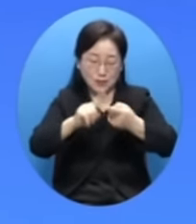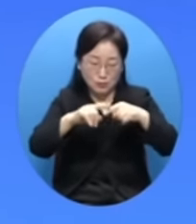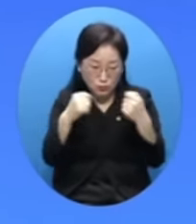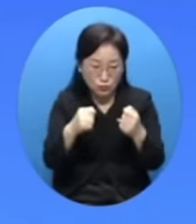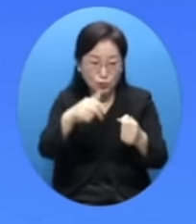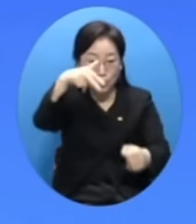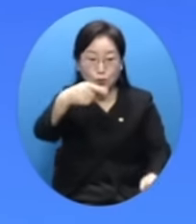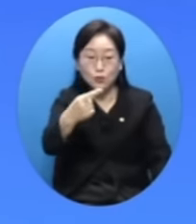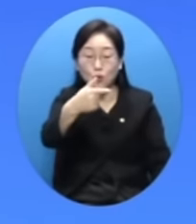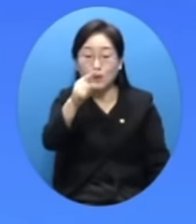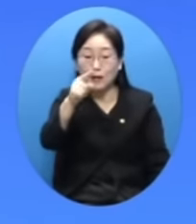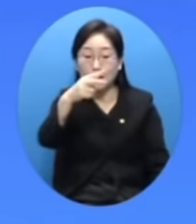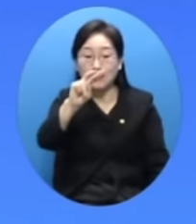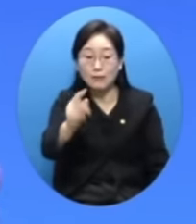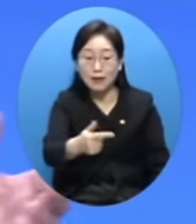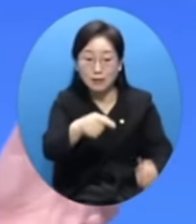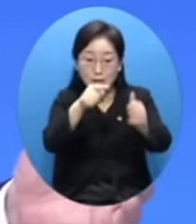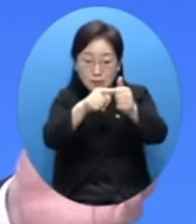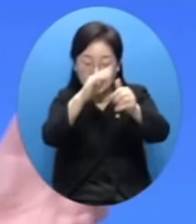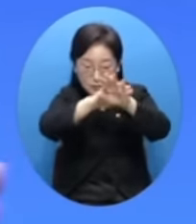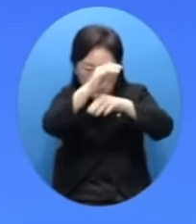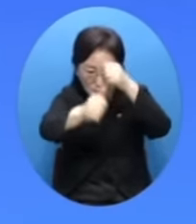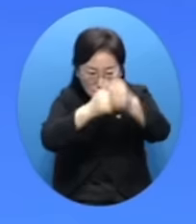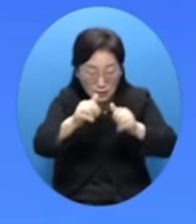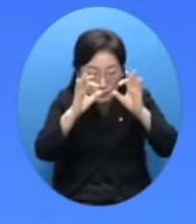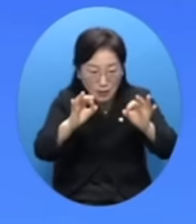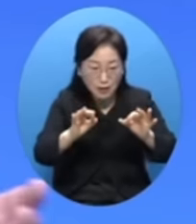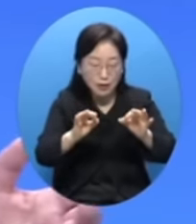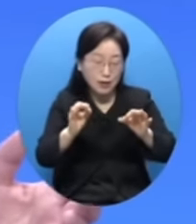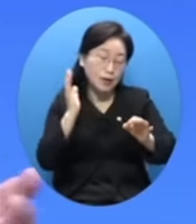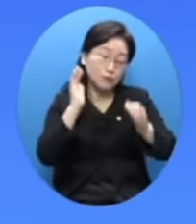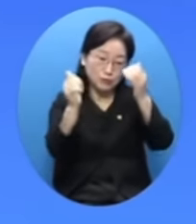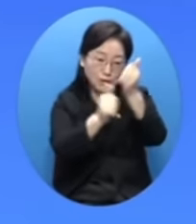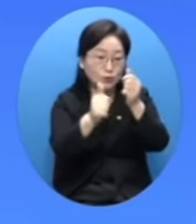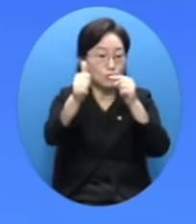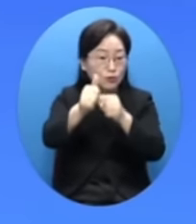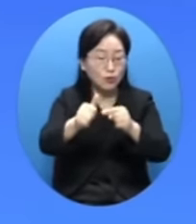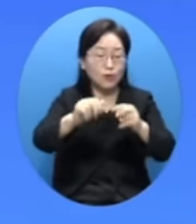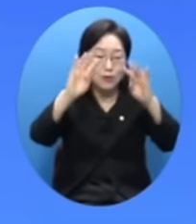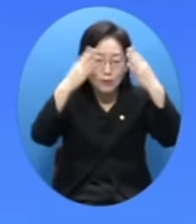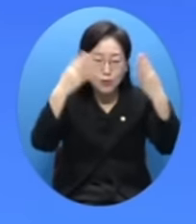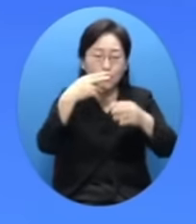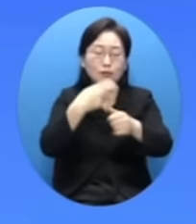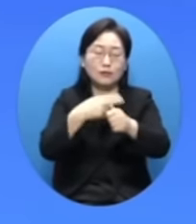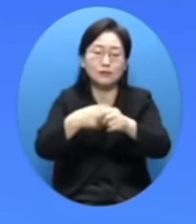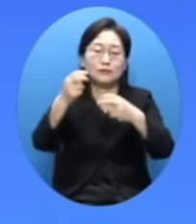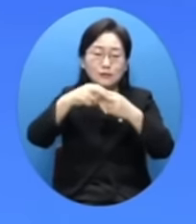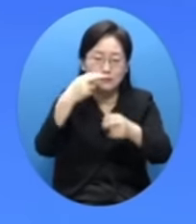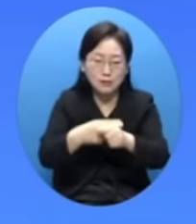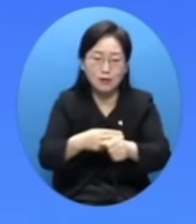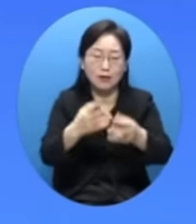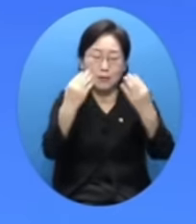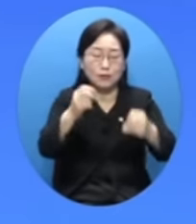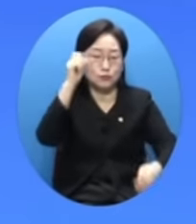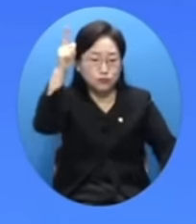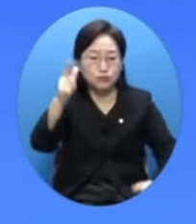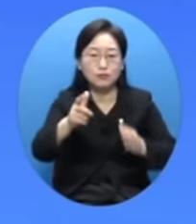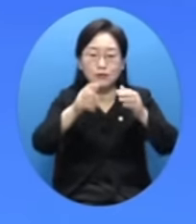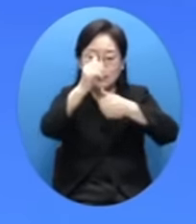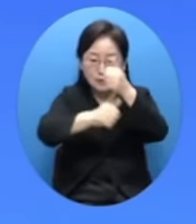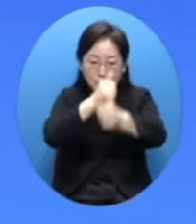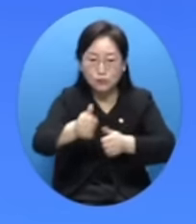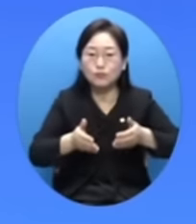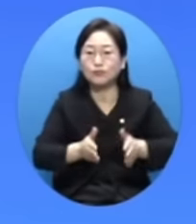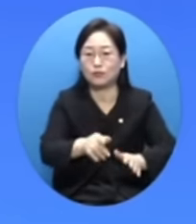전화된 애의 삶은 그 가문에서 부통령도 나오고 대학 교수 의사 많은 훌륭한들이 나와서 미국